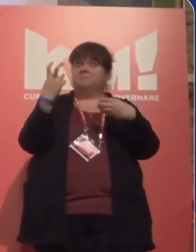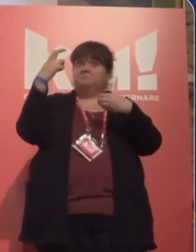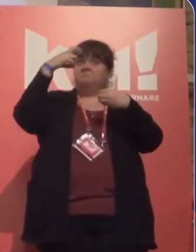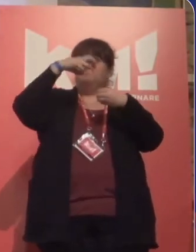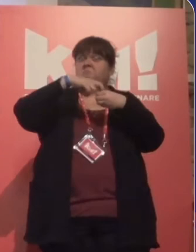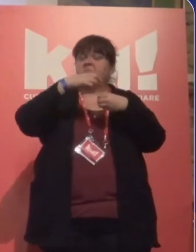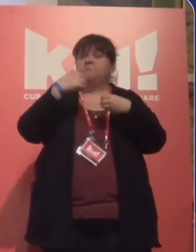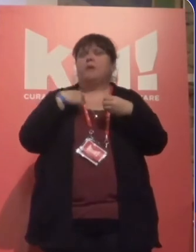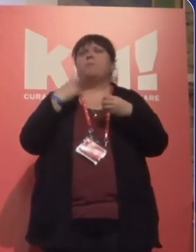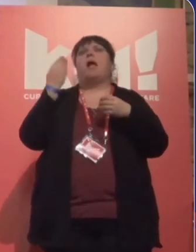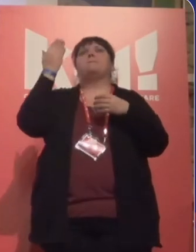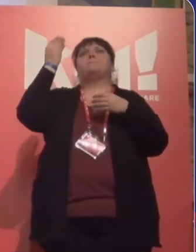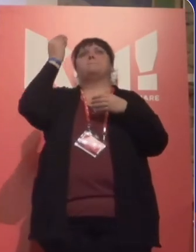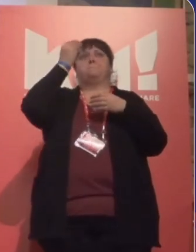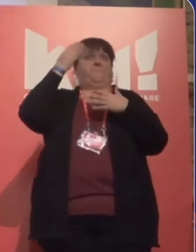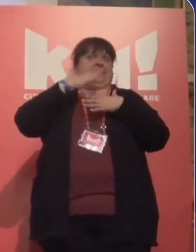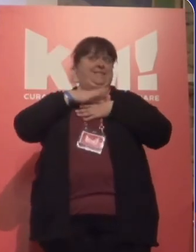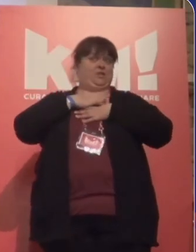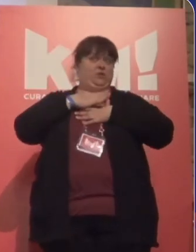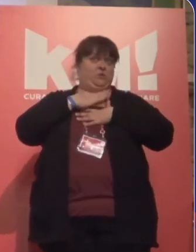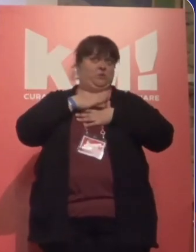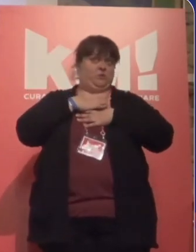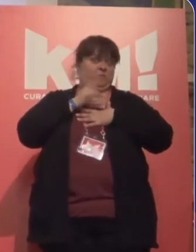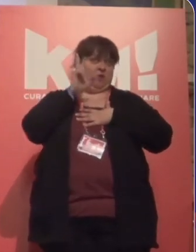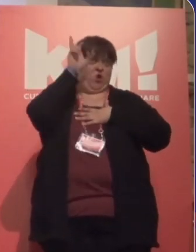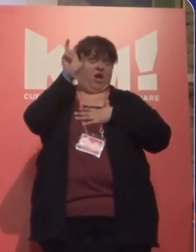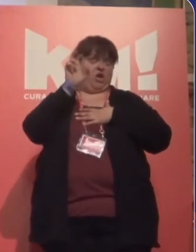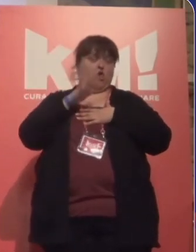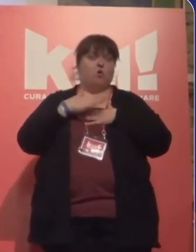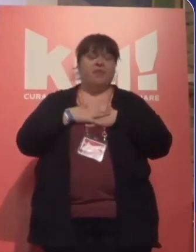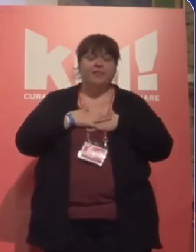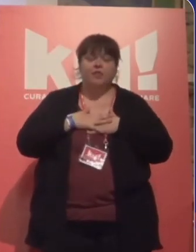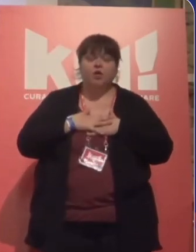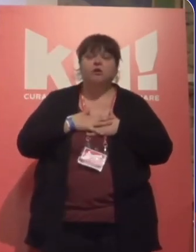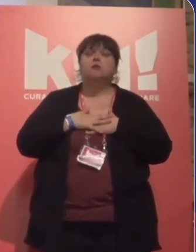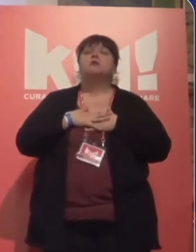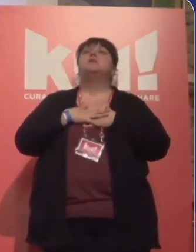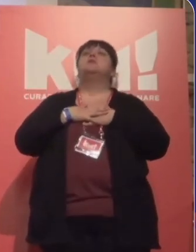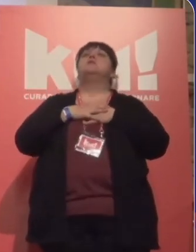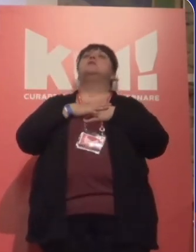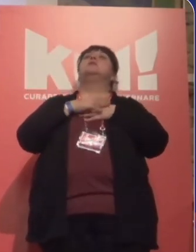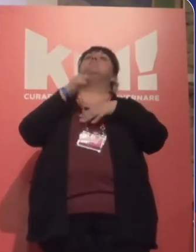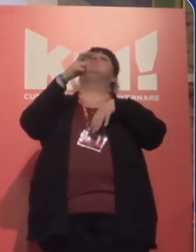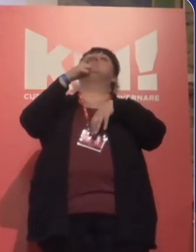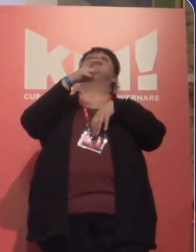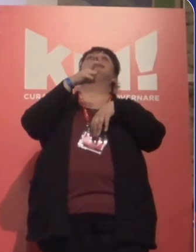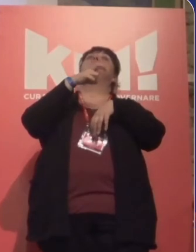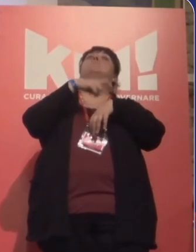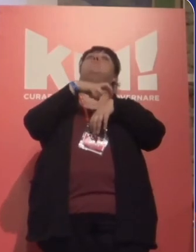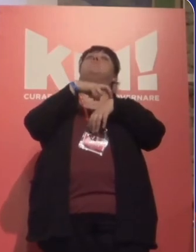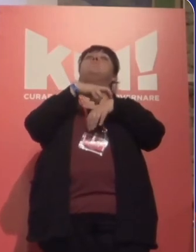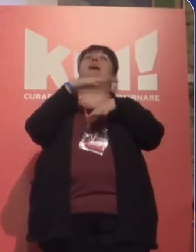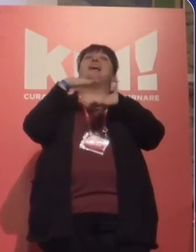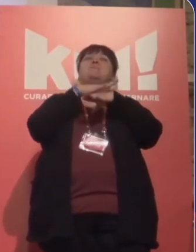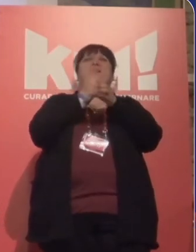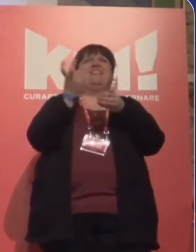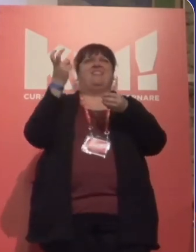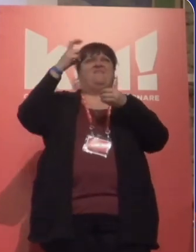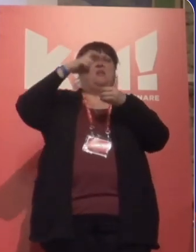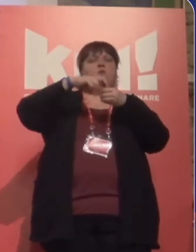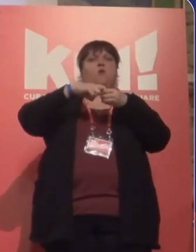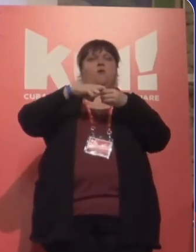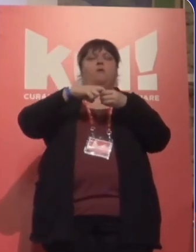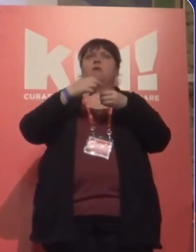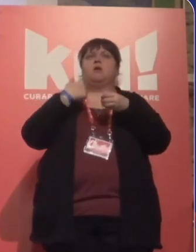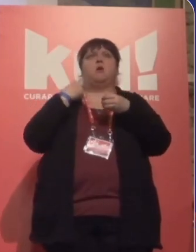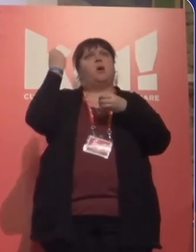personale per il conte ma che spesso divide tanti sono diventati i nostri angeli custodi del quotidiano io